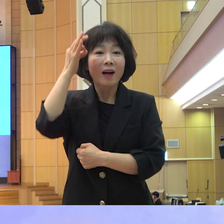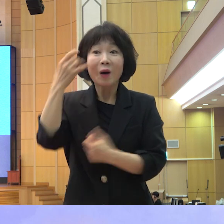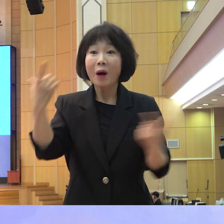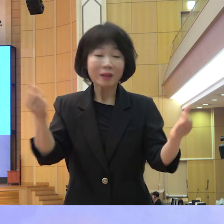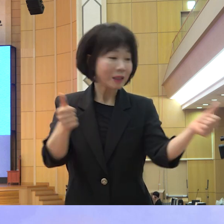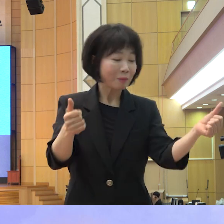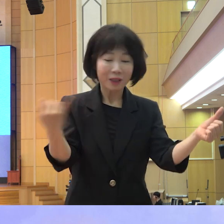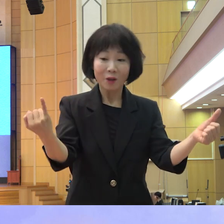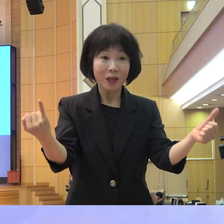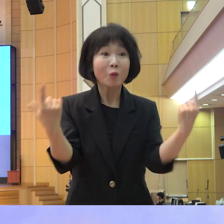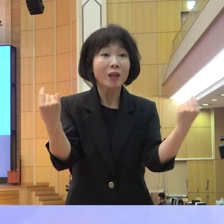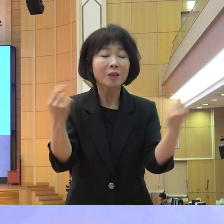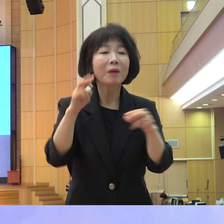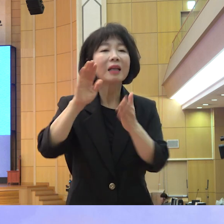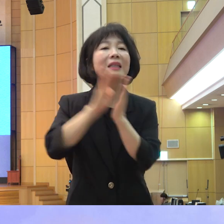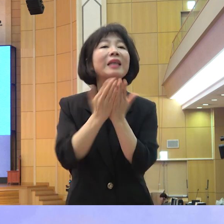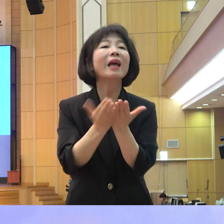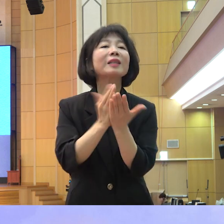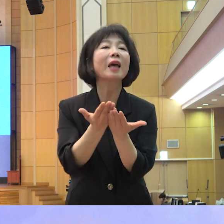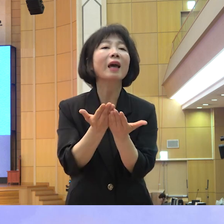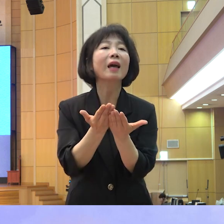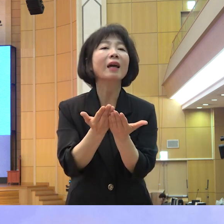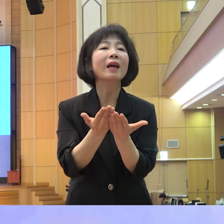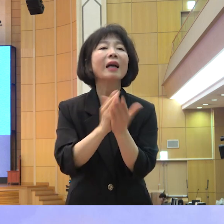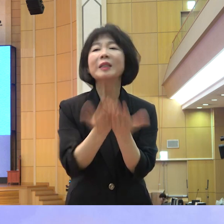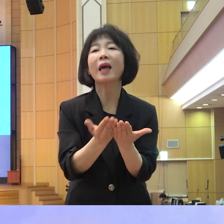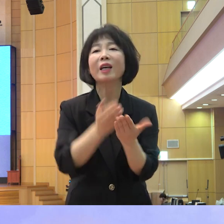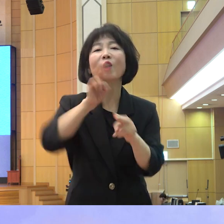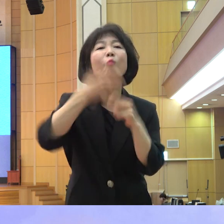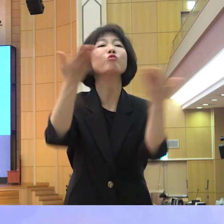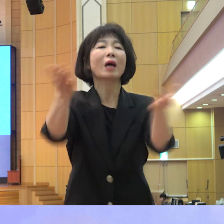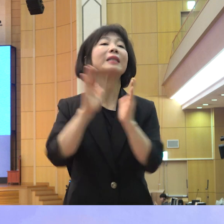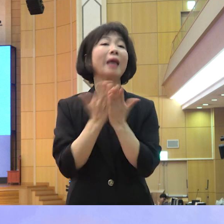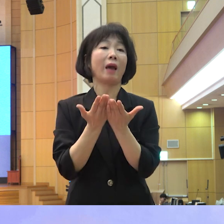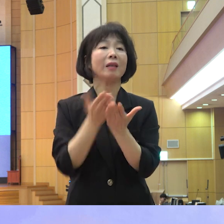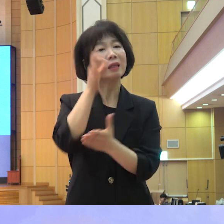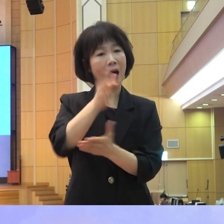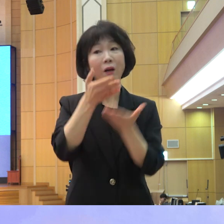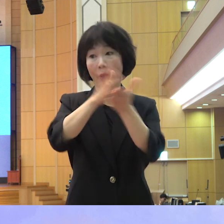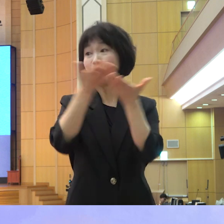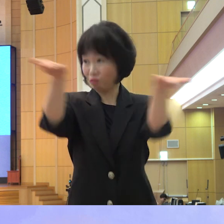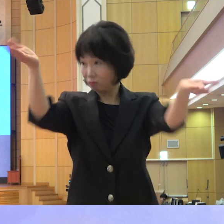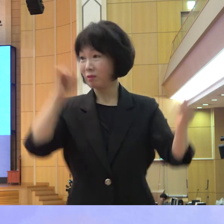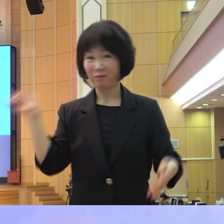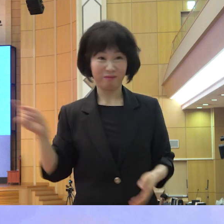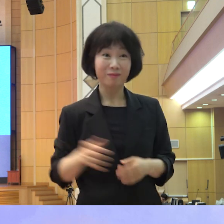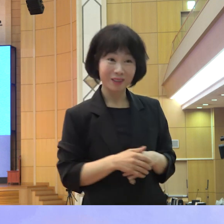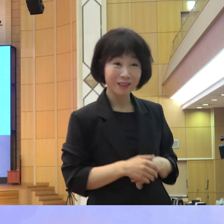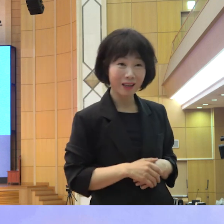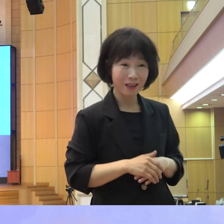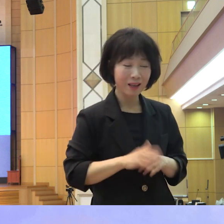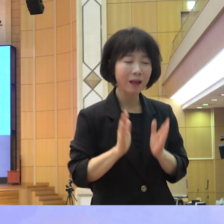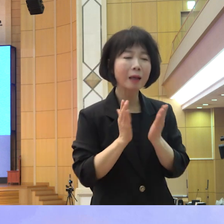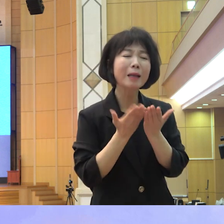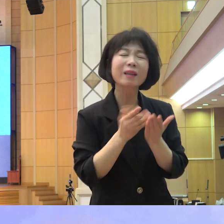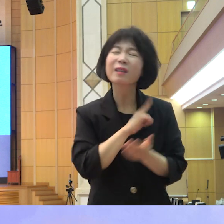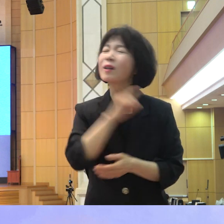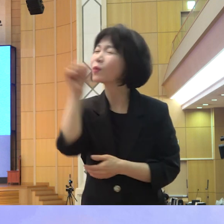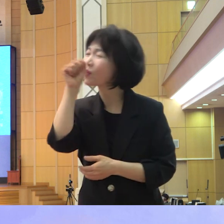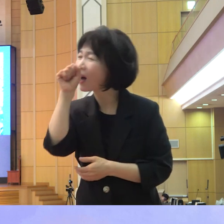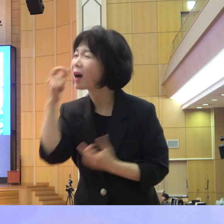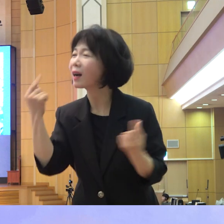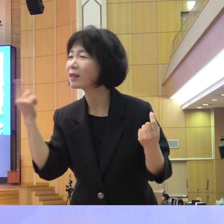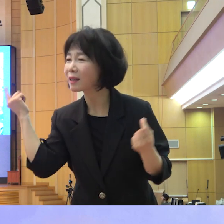합니다. 그래서 여러분, 이 책은 무슨 책이냐면, 제가 왜 최근에 이제 한 달 반